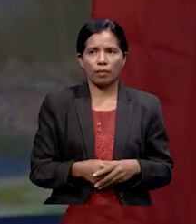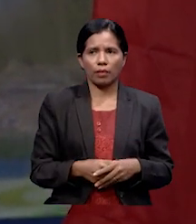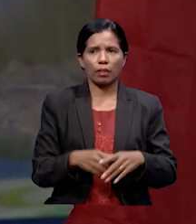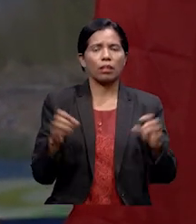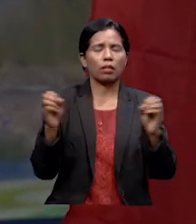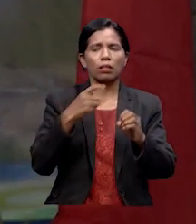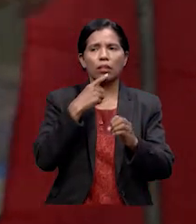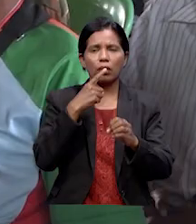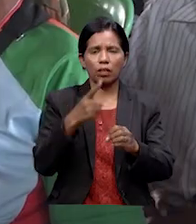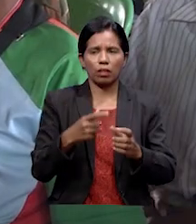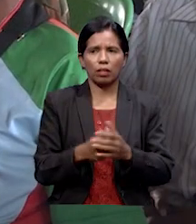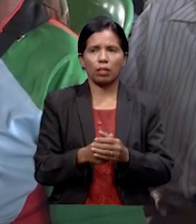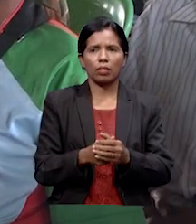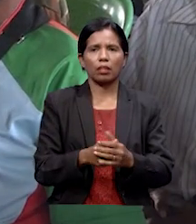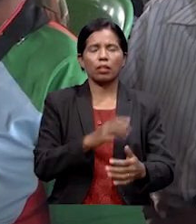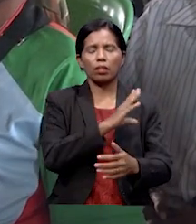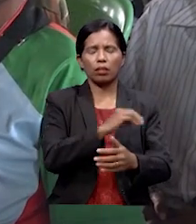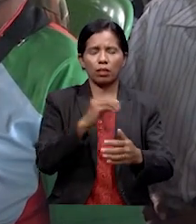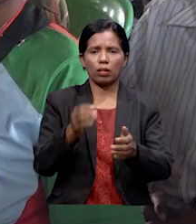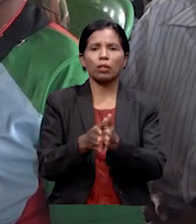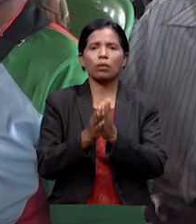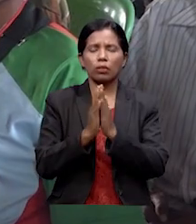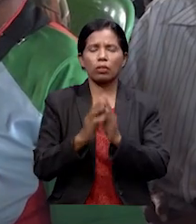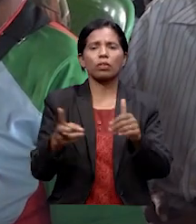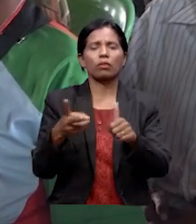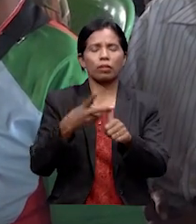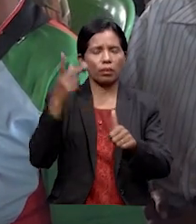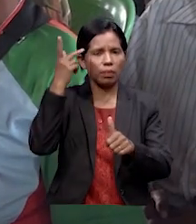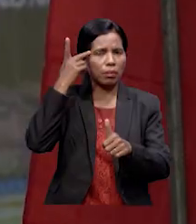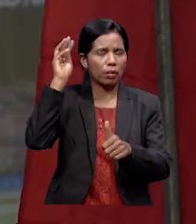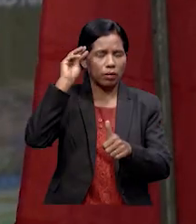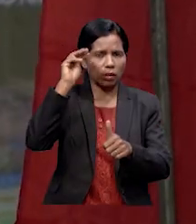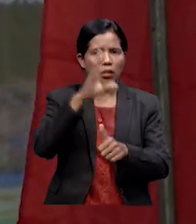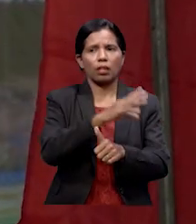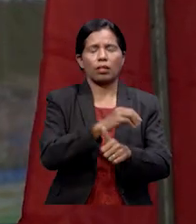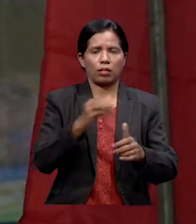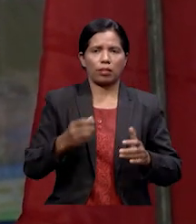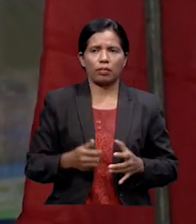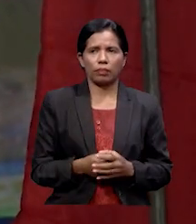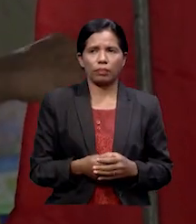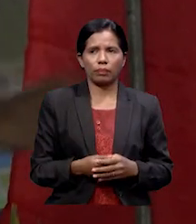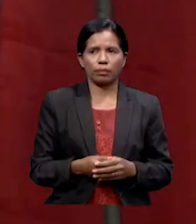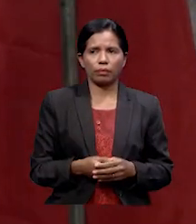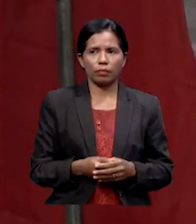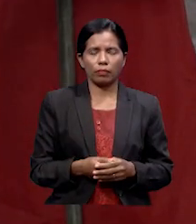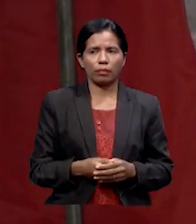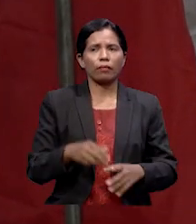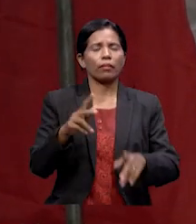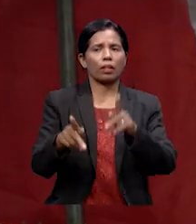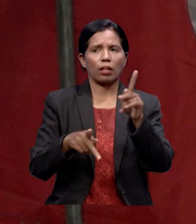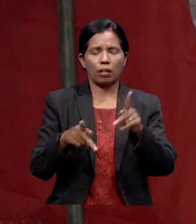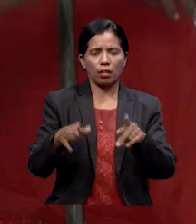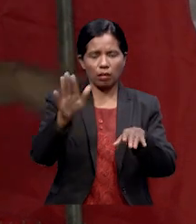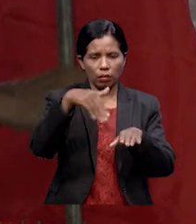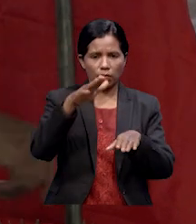governo husu ne fei be te modina sai vice primeira ministra sai da ministra Emma,